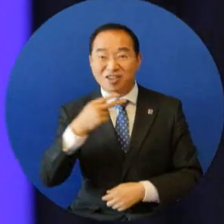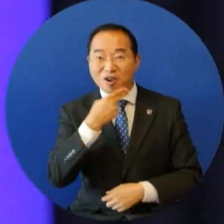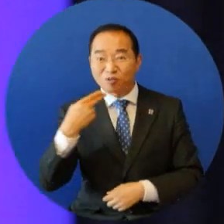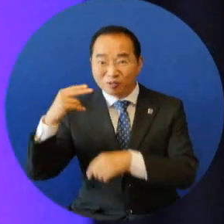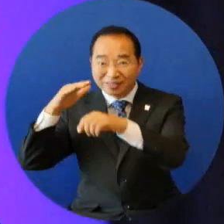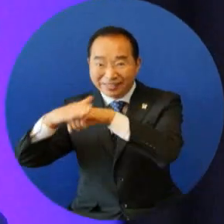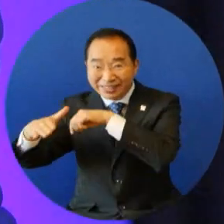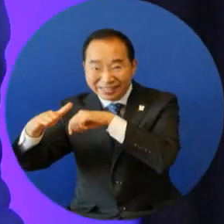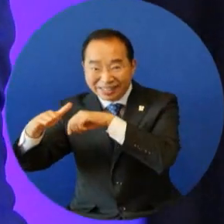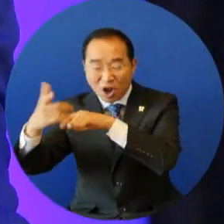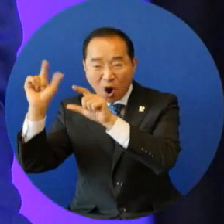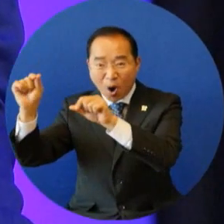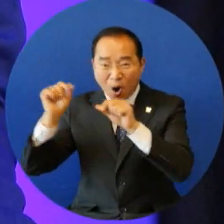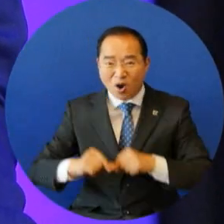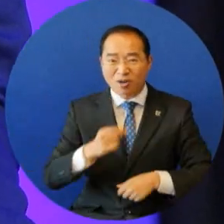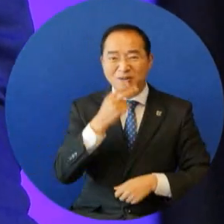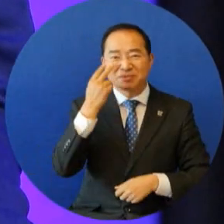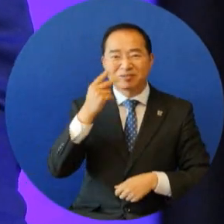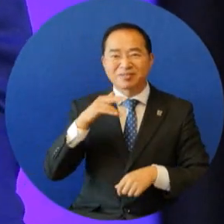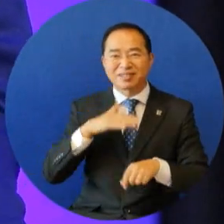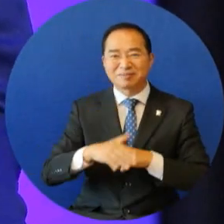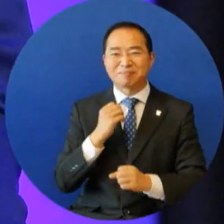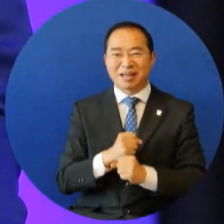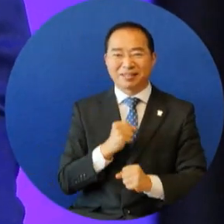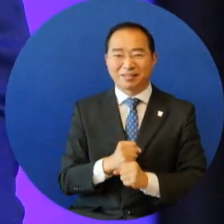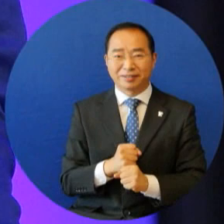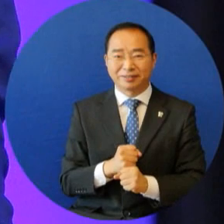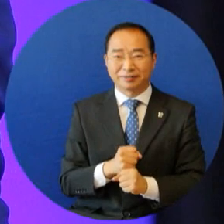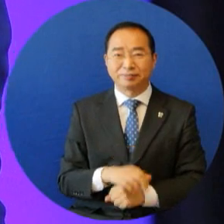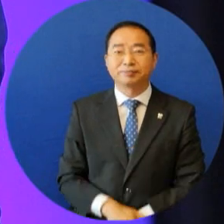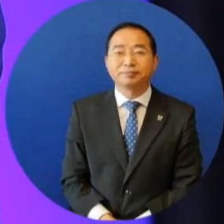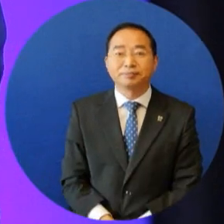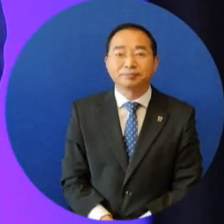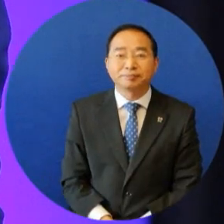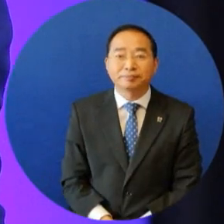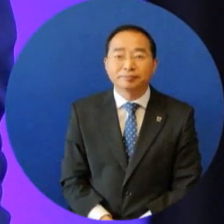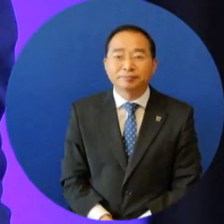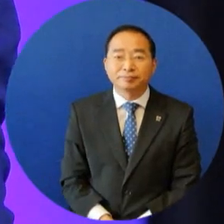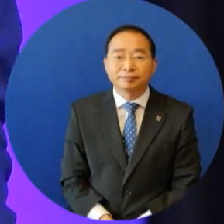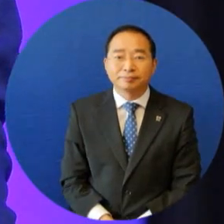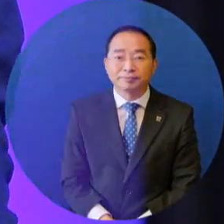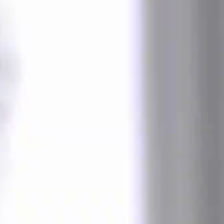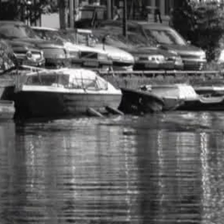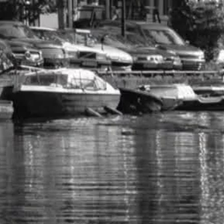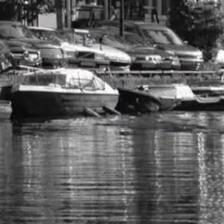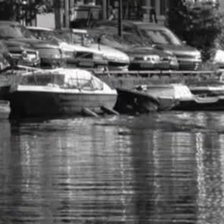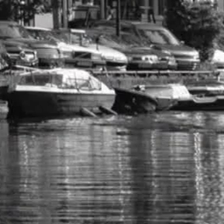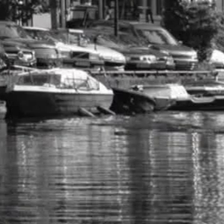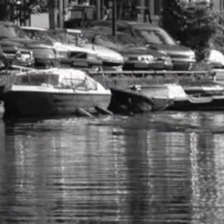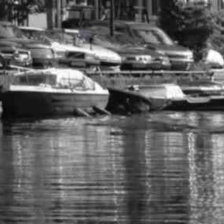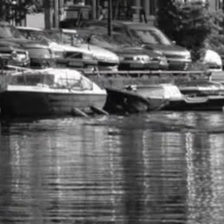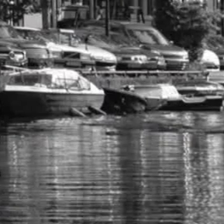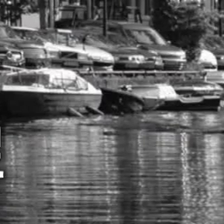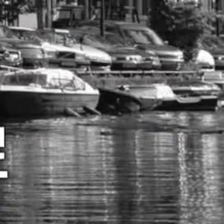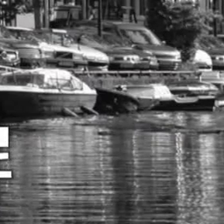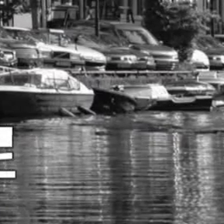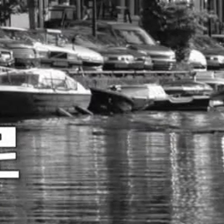식으로 국채와 달러 발행이 연동되게 돼 있어요.